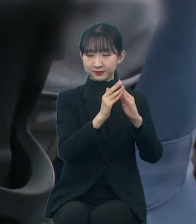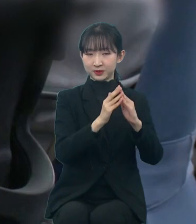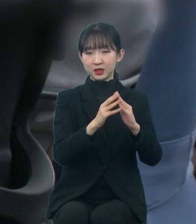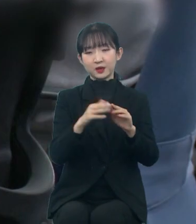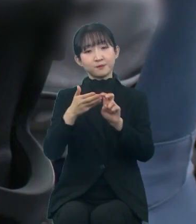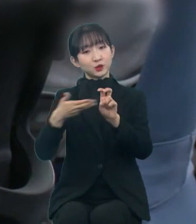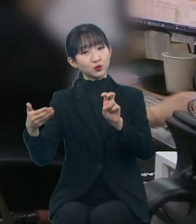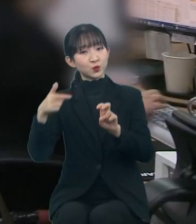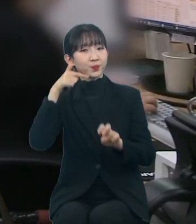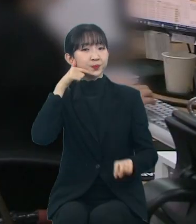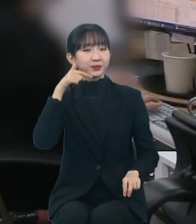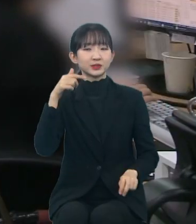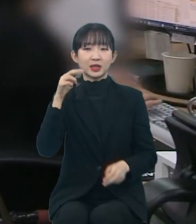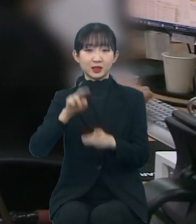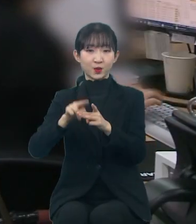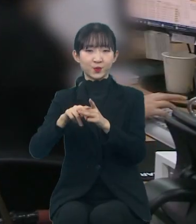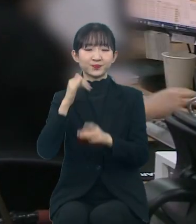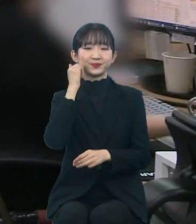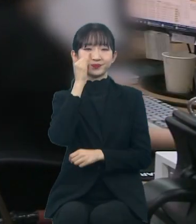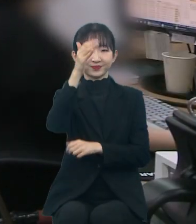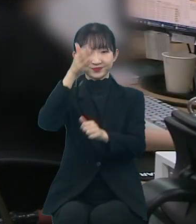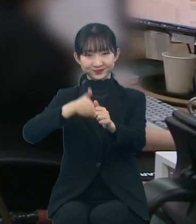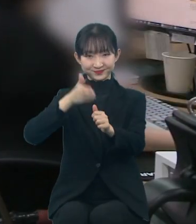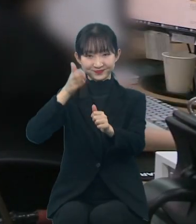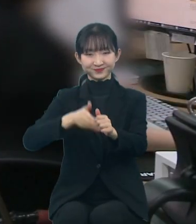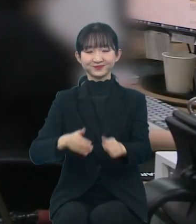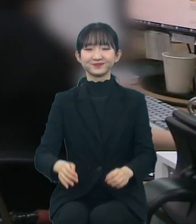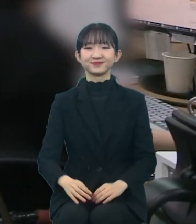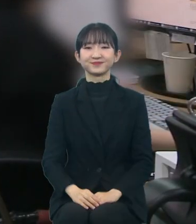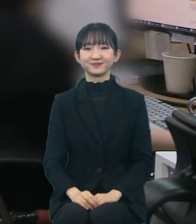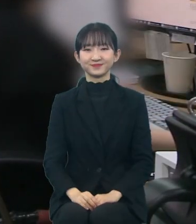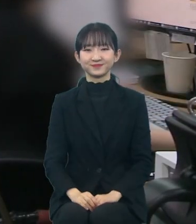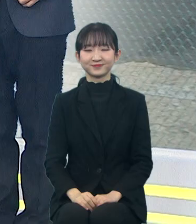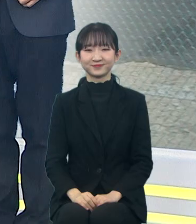콜센터로 연락하면 됩니다. BTV 뉴스 이정윤입니다.